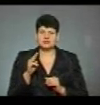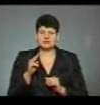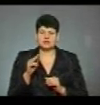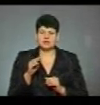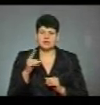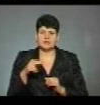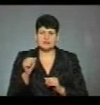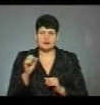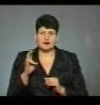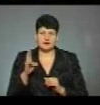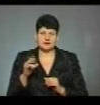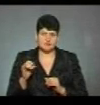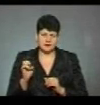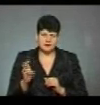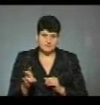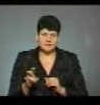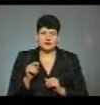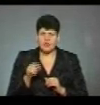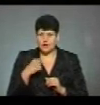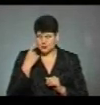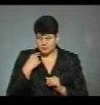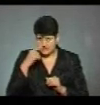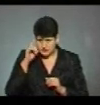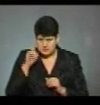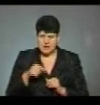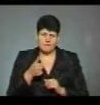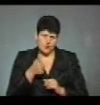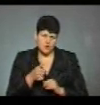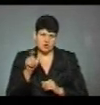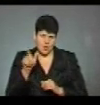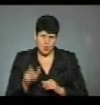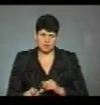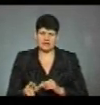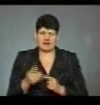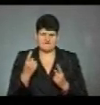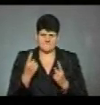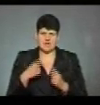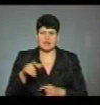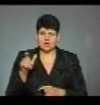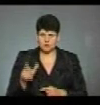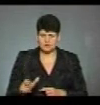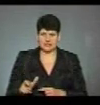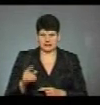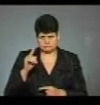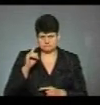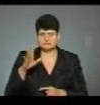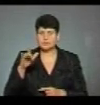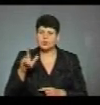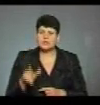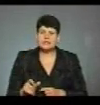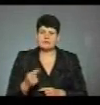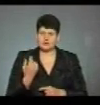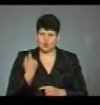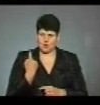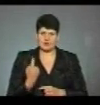не пересічена особистість, я також його особисто знав, хороша людина. Велика людина, знатна людина, і